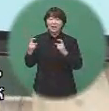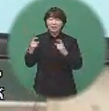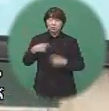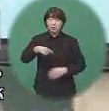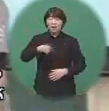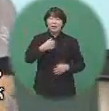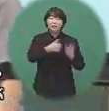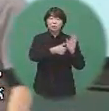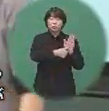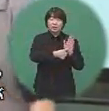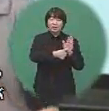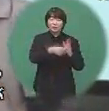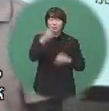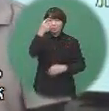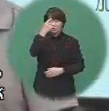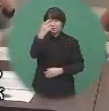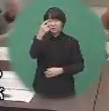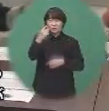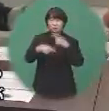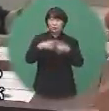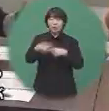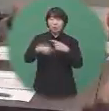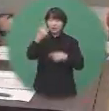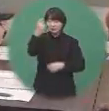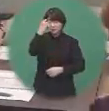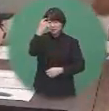手話でどう表すかなどを学びました。